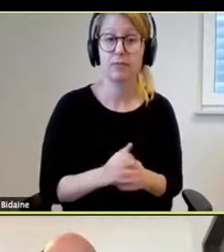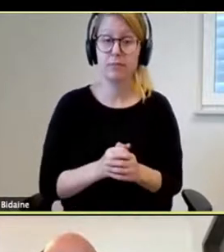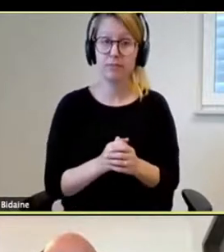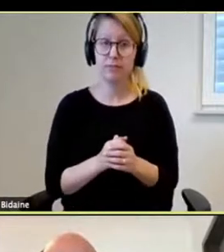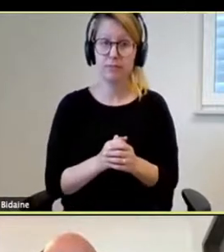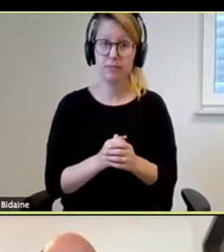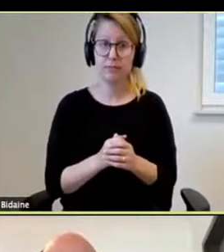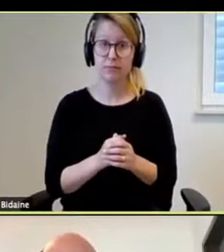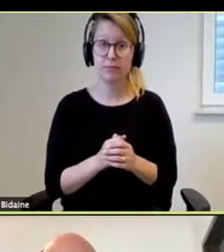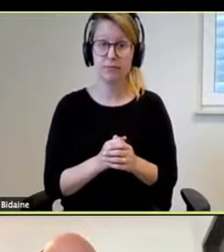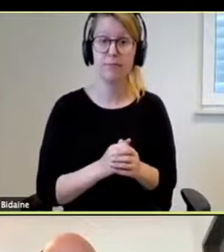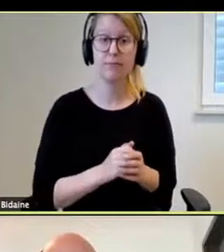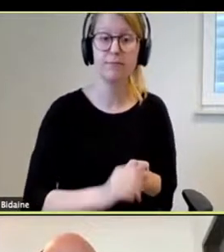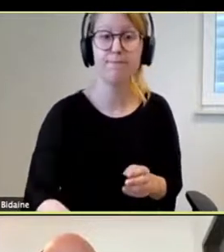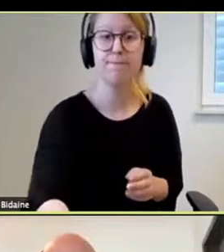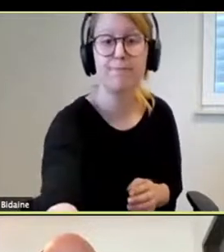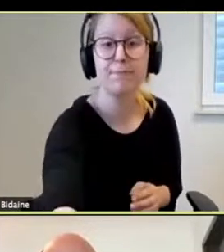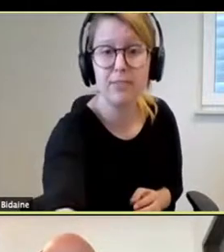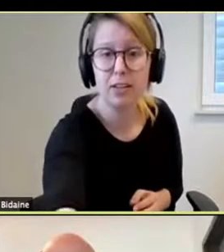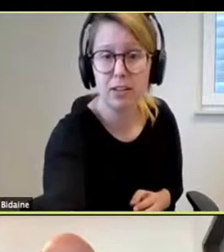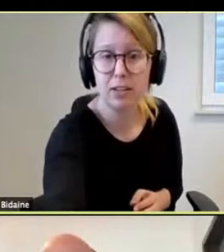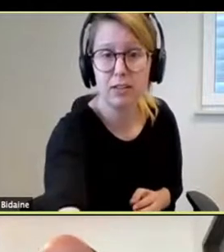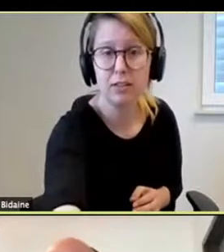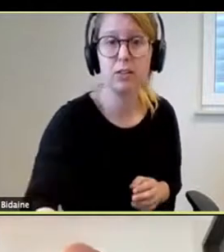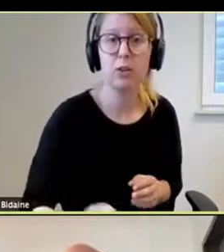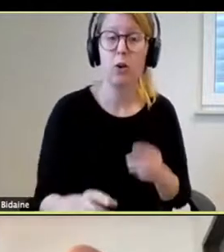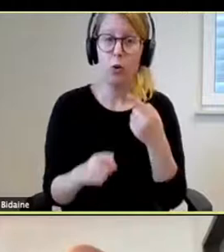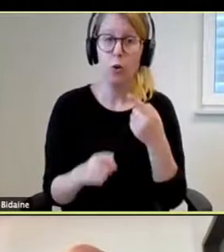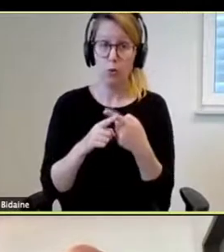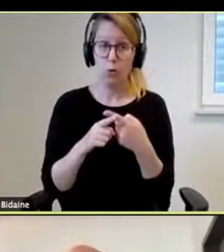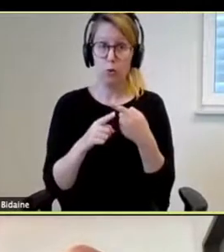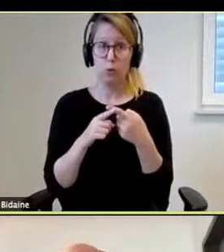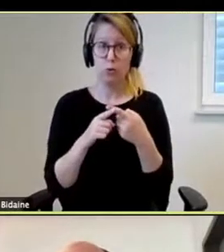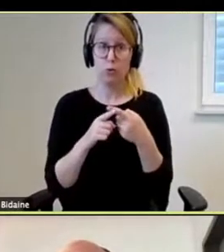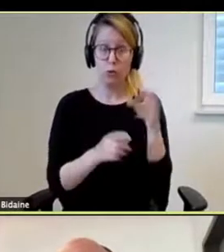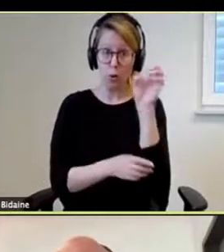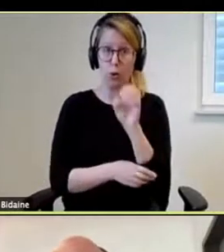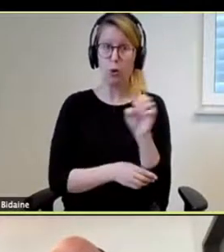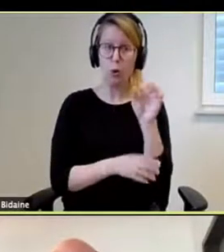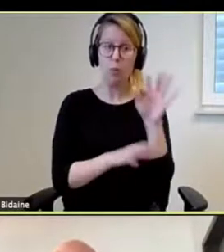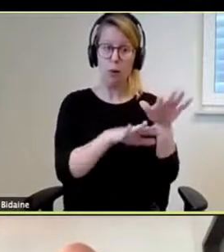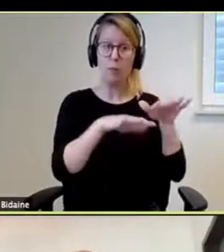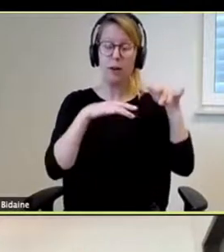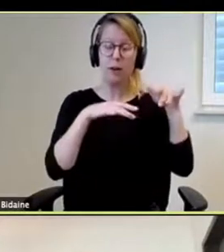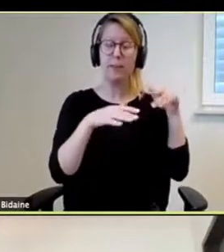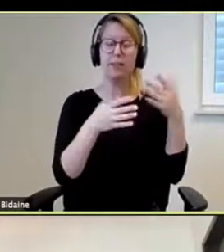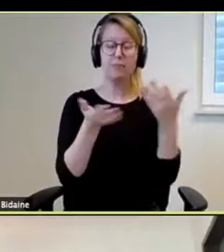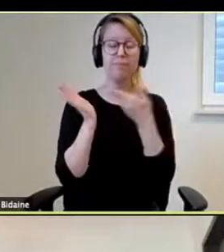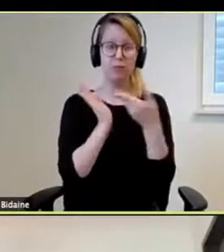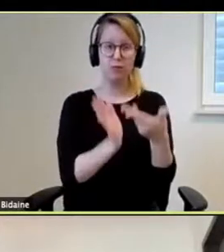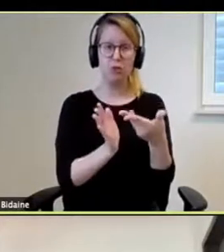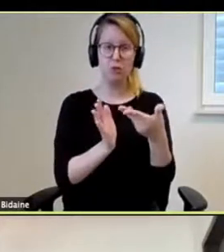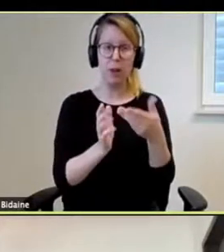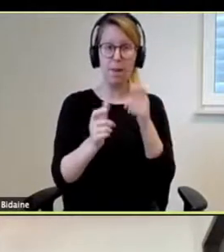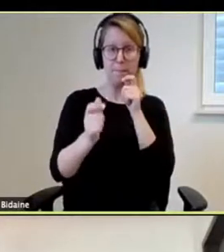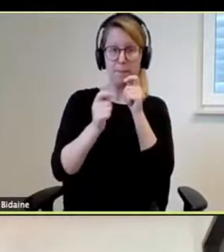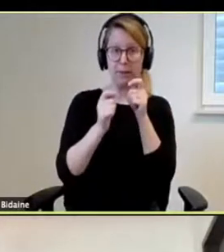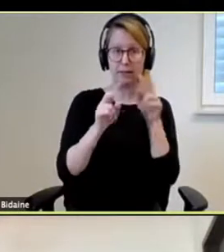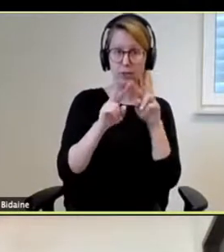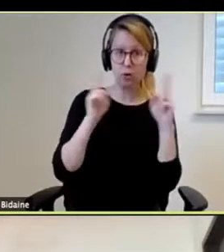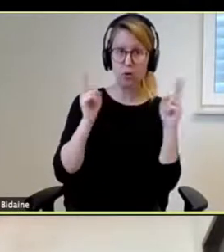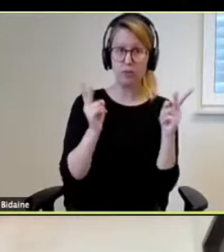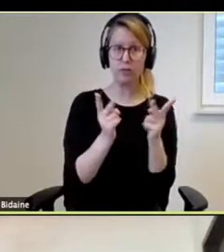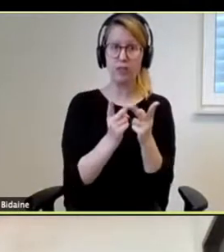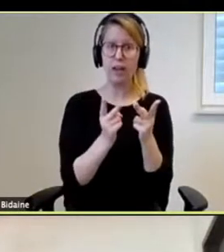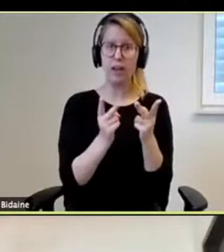für justement die Toleranz vom Europaparlament herzustellen. Die Pressekonferenz war die erste von